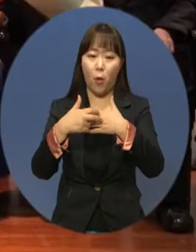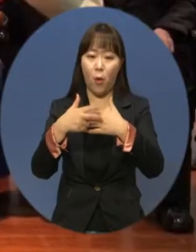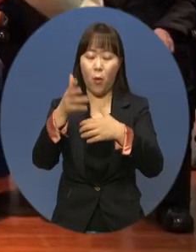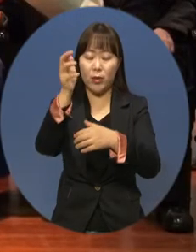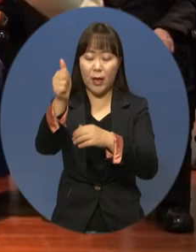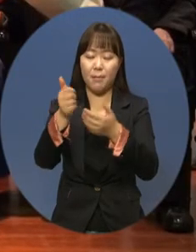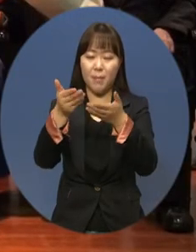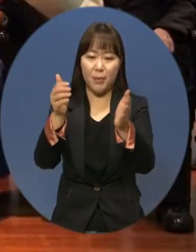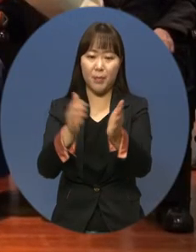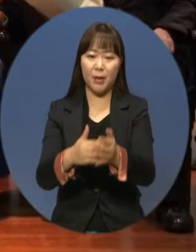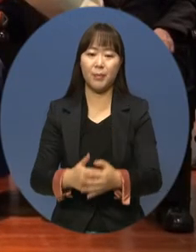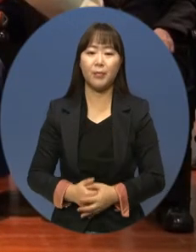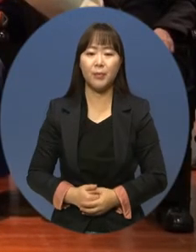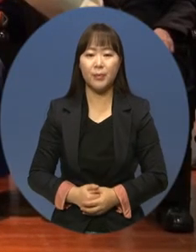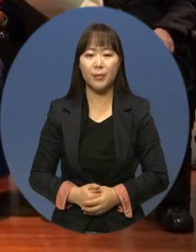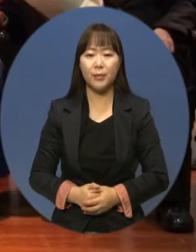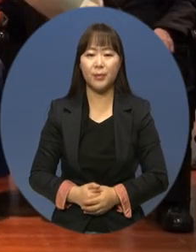탭이 경기방송 정선 입니다